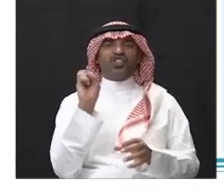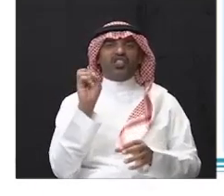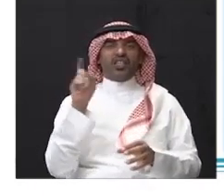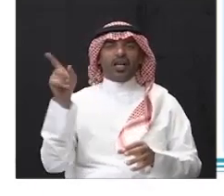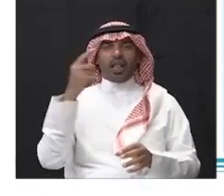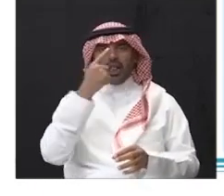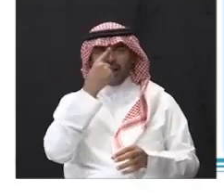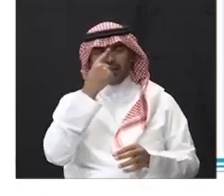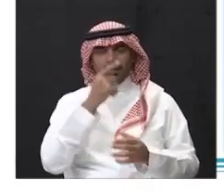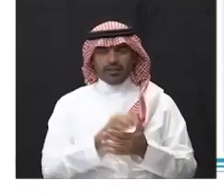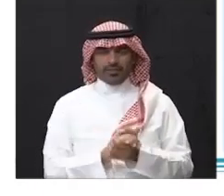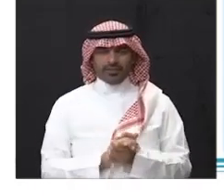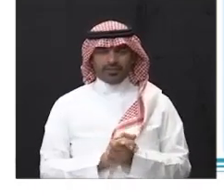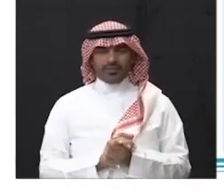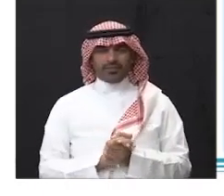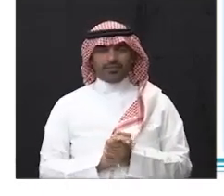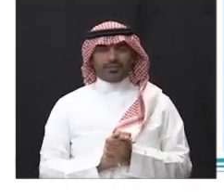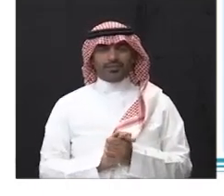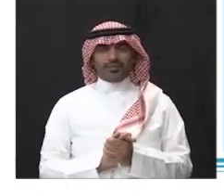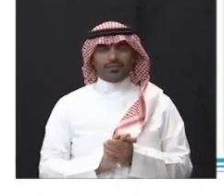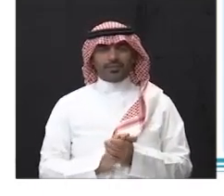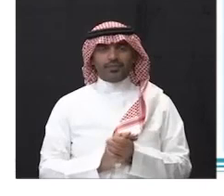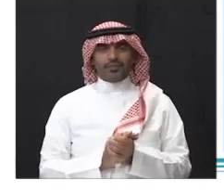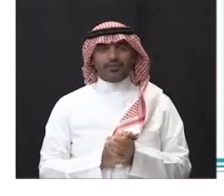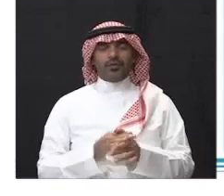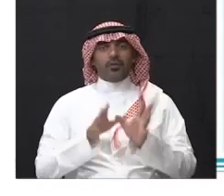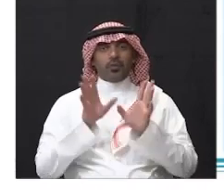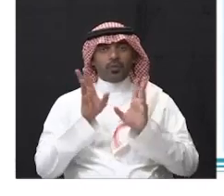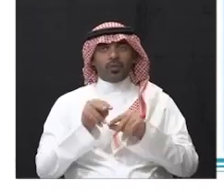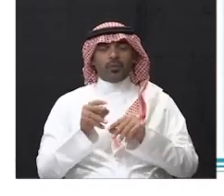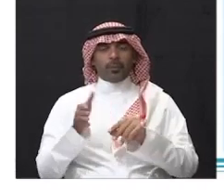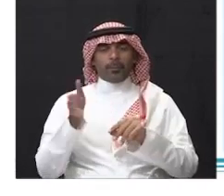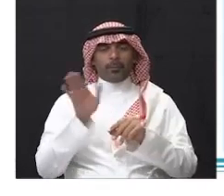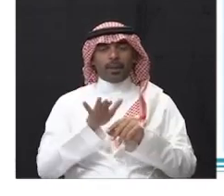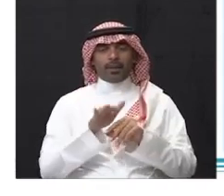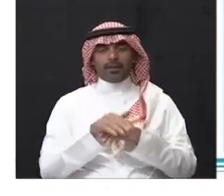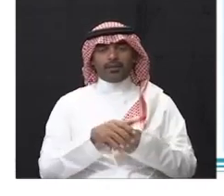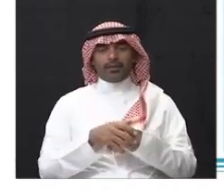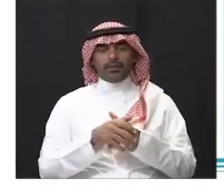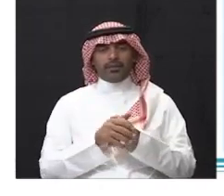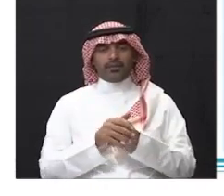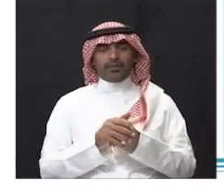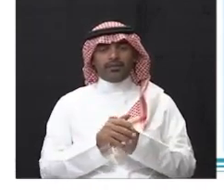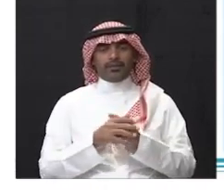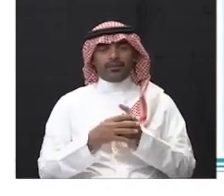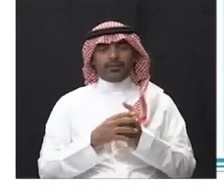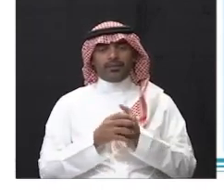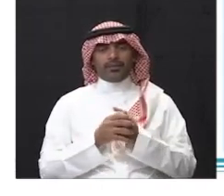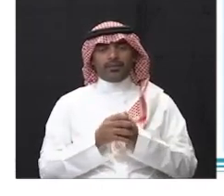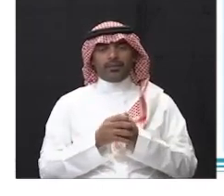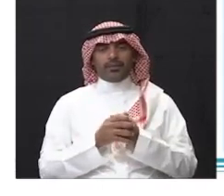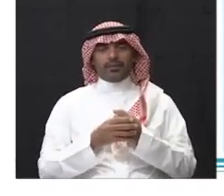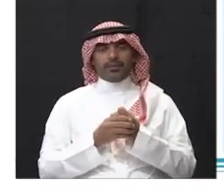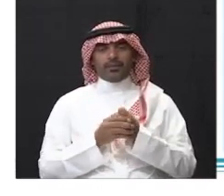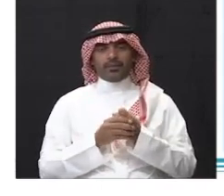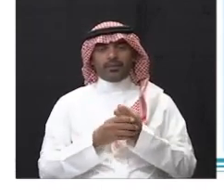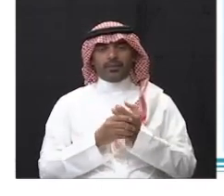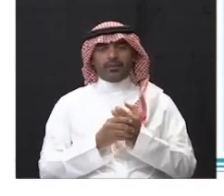الكرة برحلة أخرى في الاتجاه نفسه، وفي هذه المرة تمكن من اكتشاف